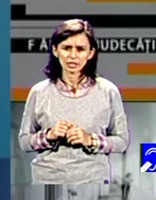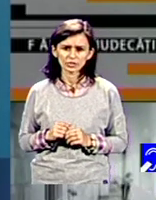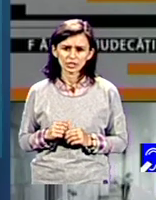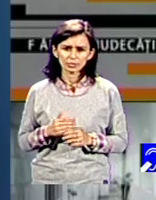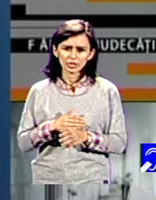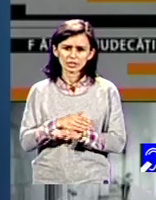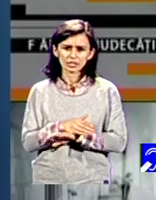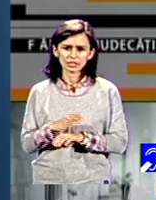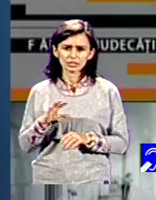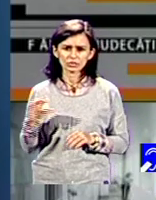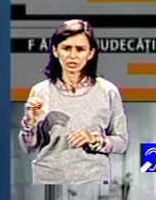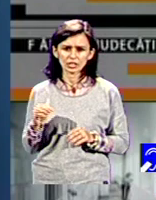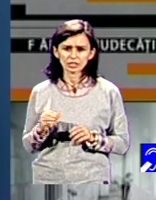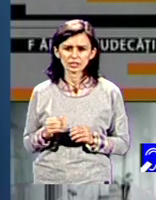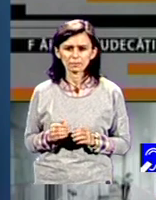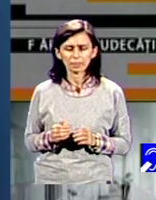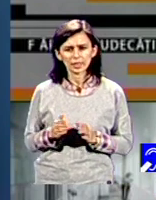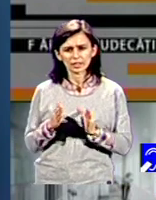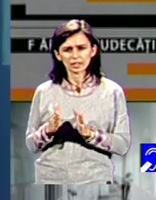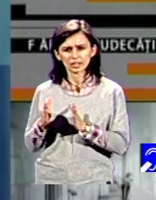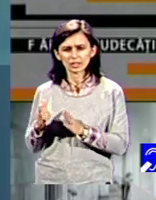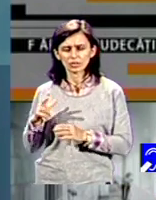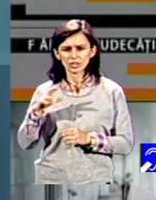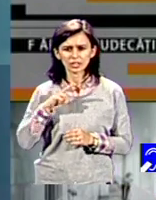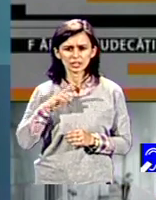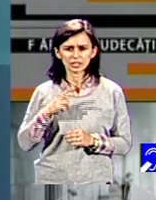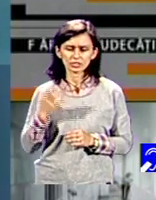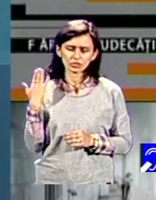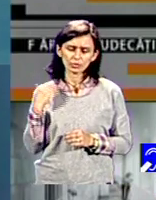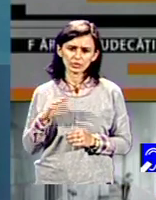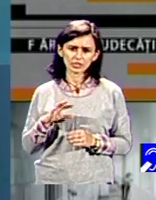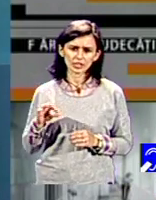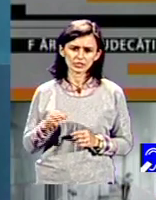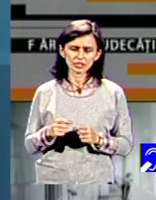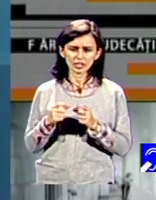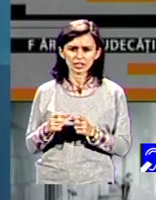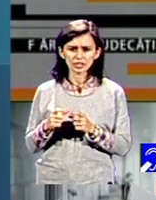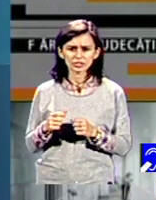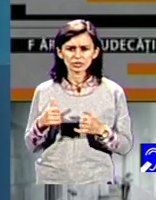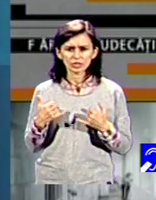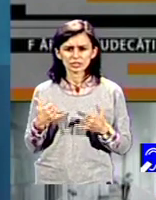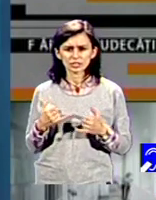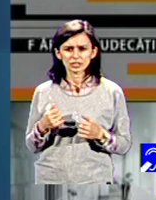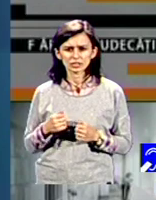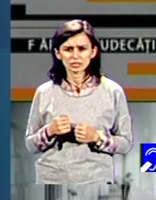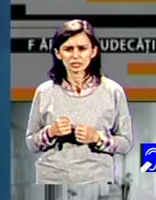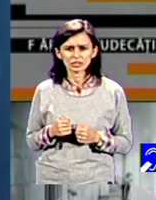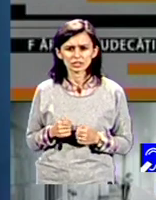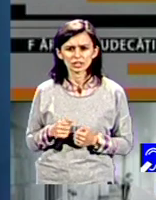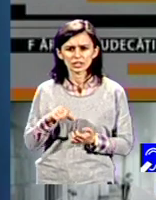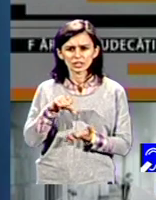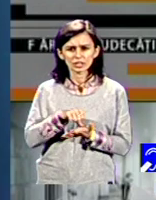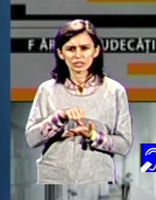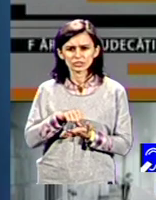categorie de risc și au mai fost cazuri punctuale de deasă de situații întâmplat exact cum spuneți în centrele care se vor tipurile